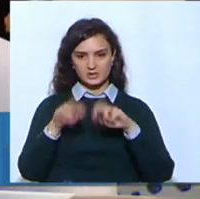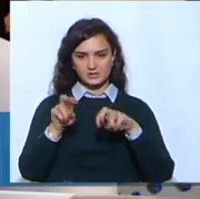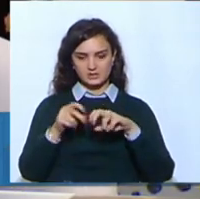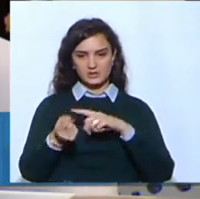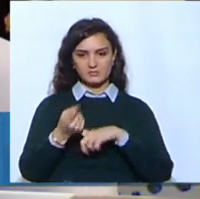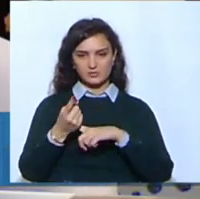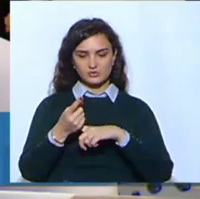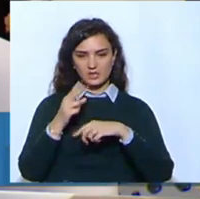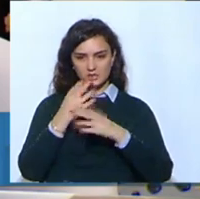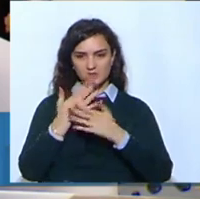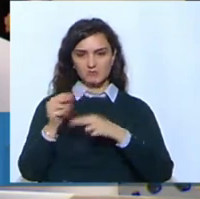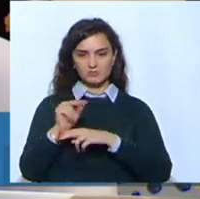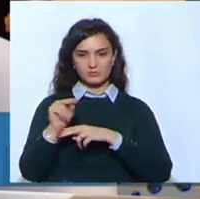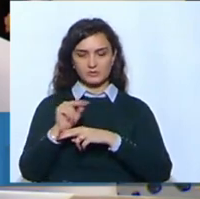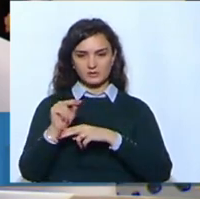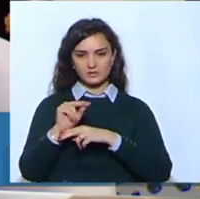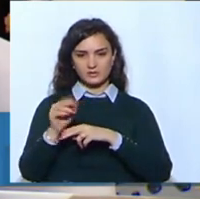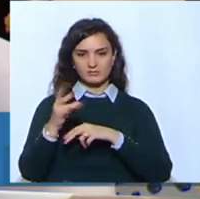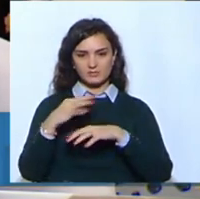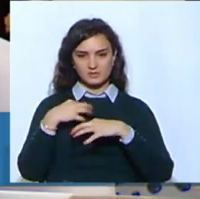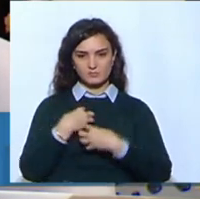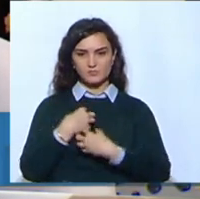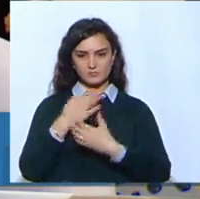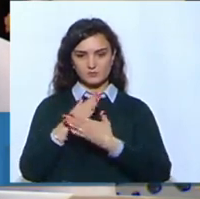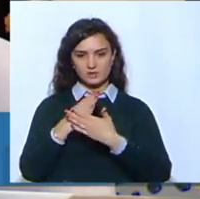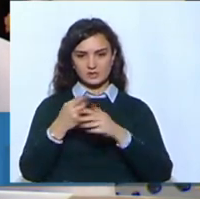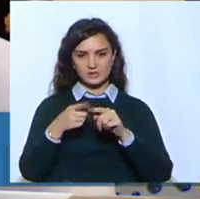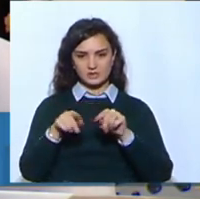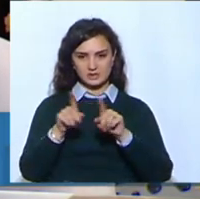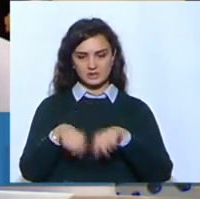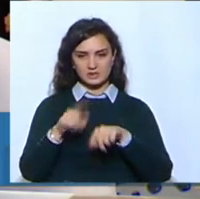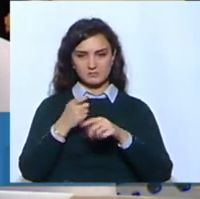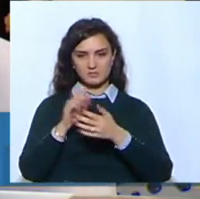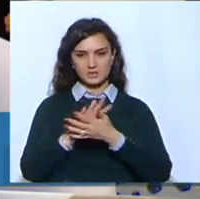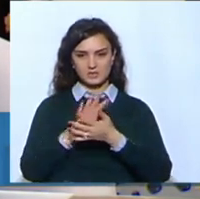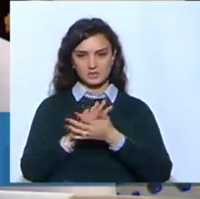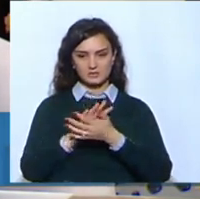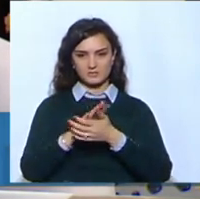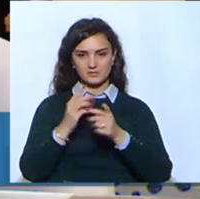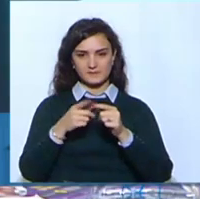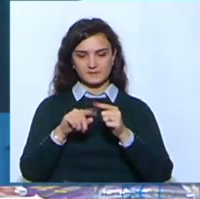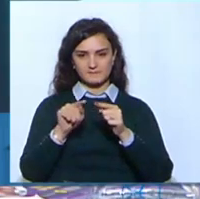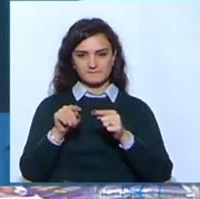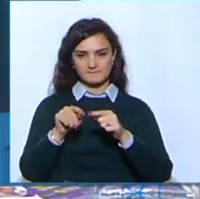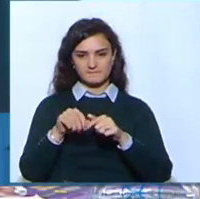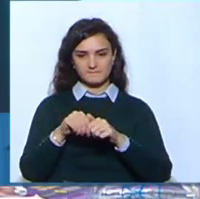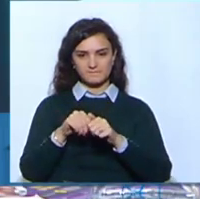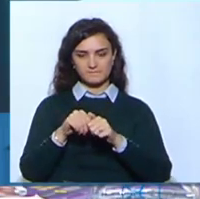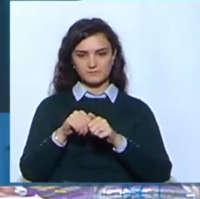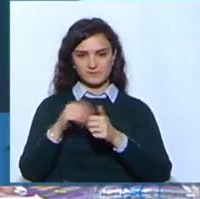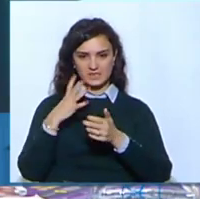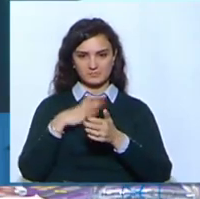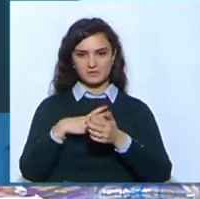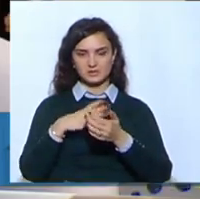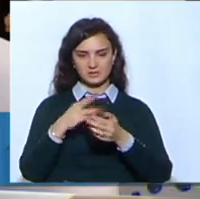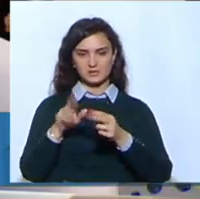აღმოჩნდა, ჩატარდა ანტიბიოტიკო პროფილაქტიკა, მაგრამ სამწუხაროდ არის ისეთი ბაქტერიები, რომლებიც რეზისტენტულია და